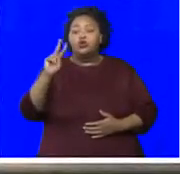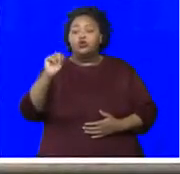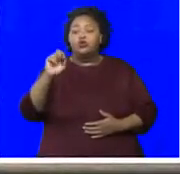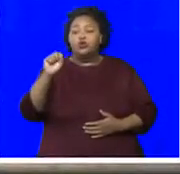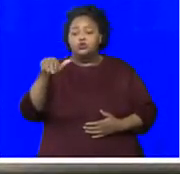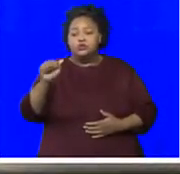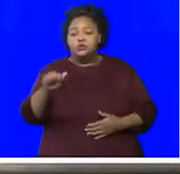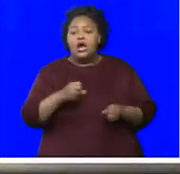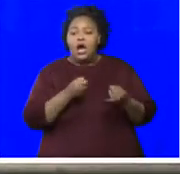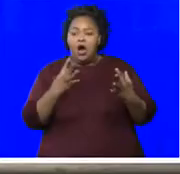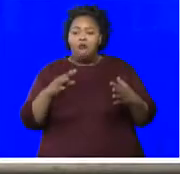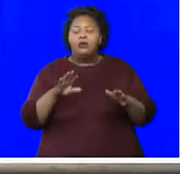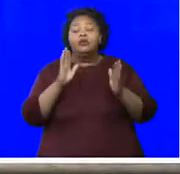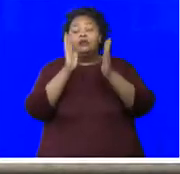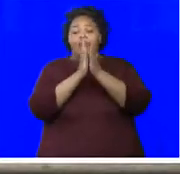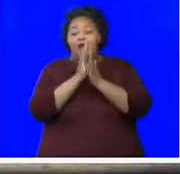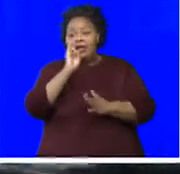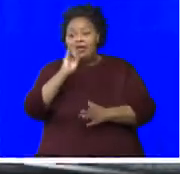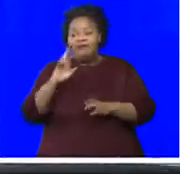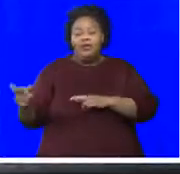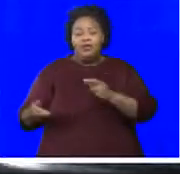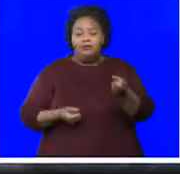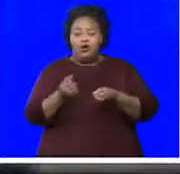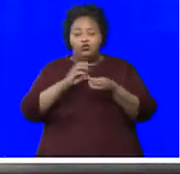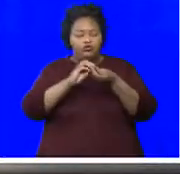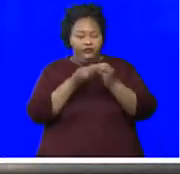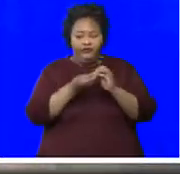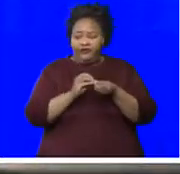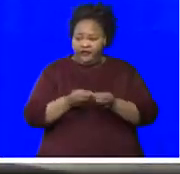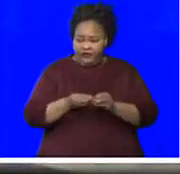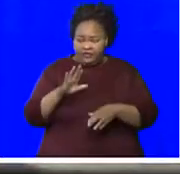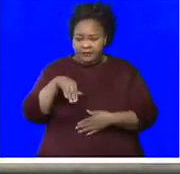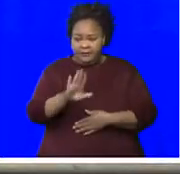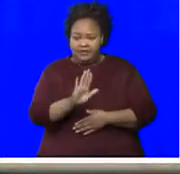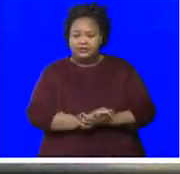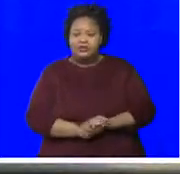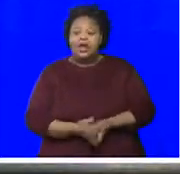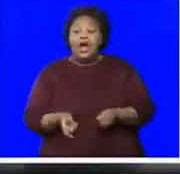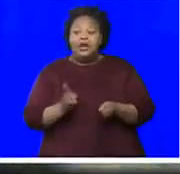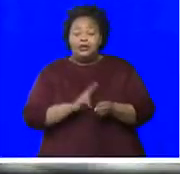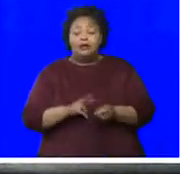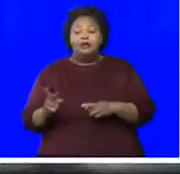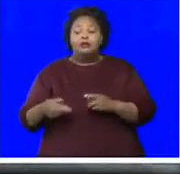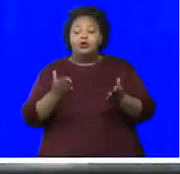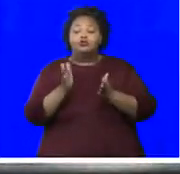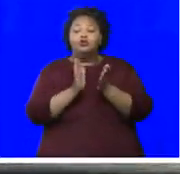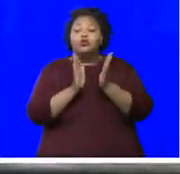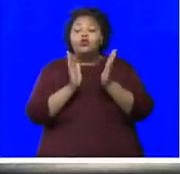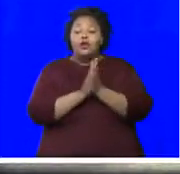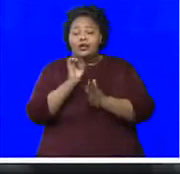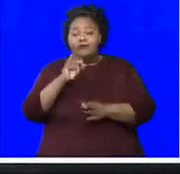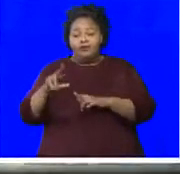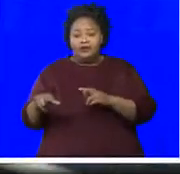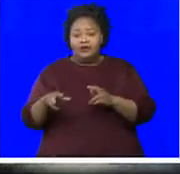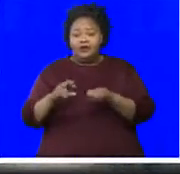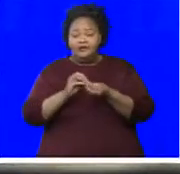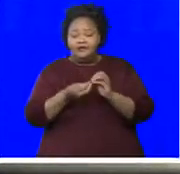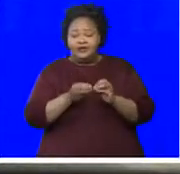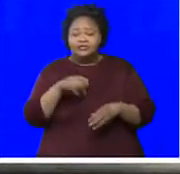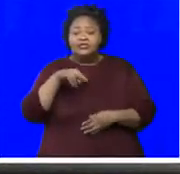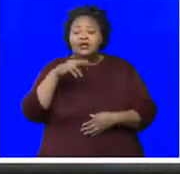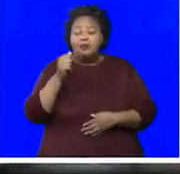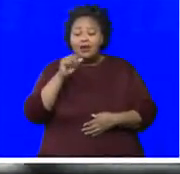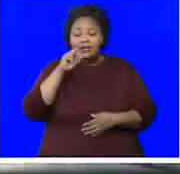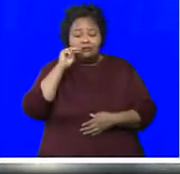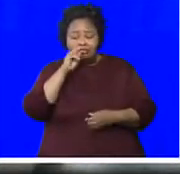seyonke lombiko uthi kulungisa lemigwaqo lelishumi nakunye lelitiko lidzinga imali engetulu kwetigitsigitsi